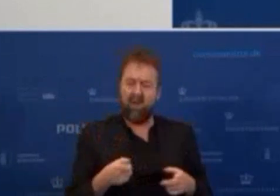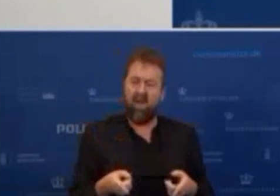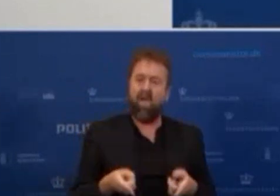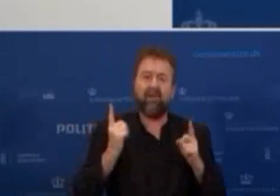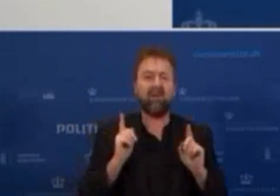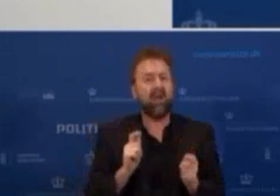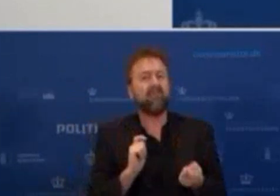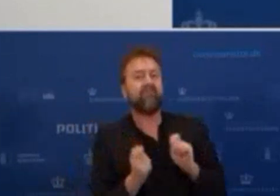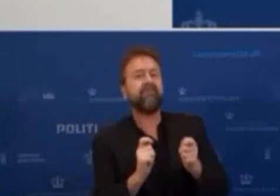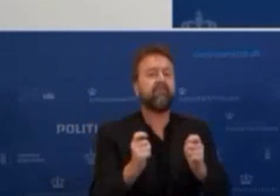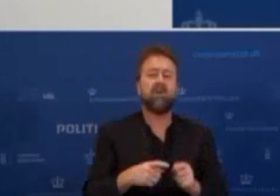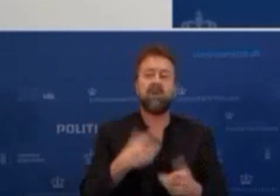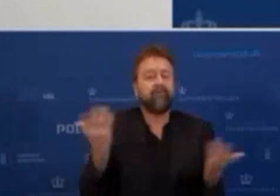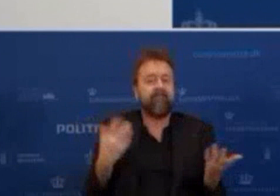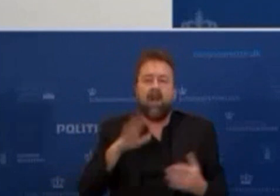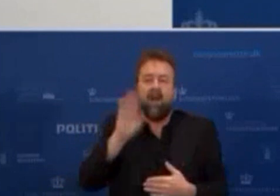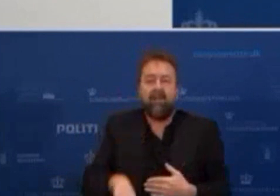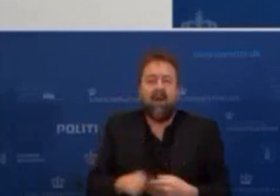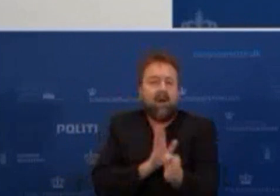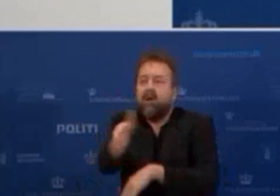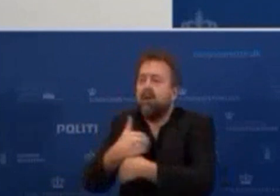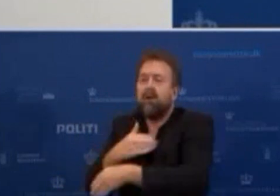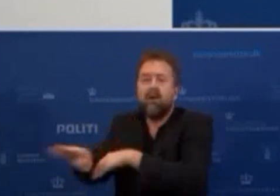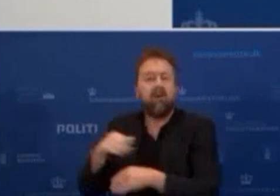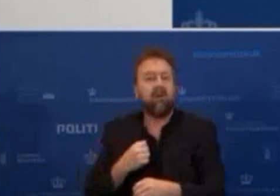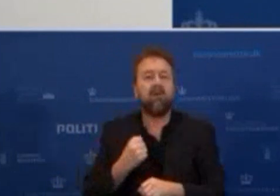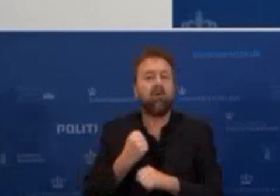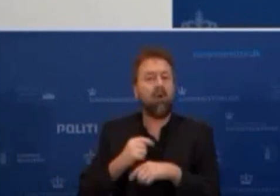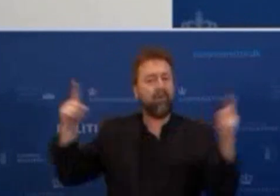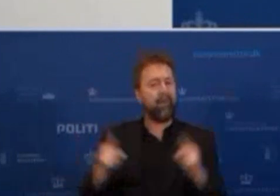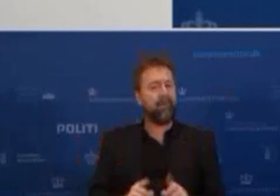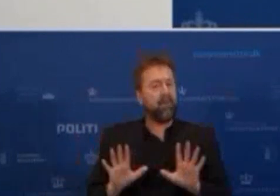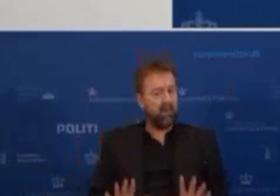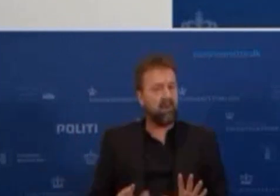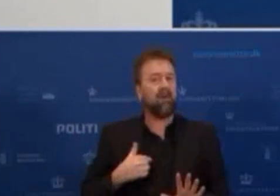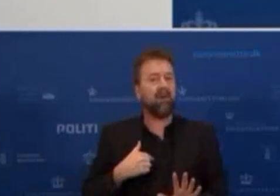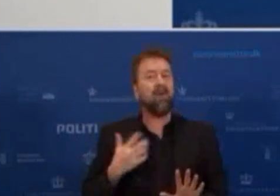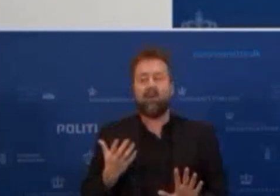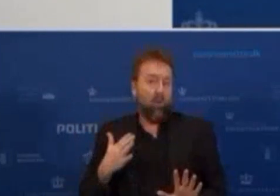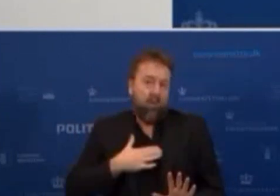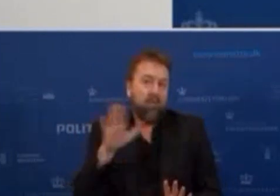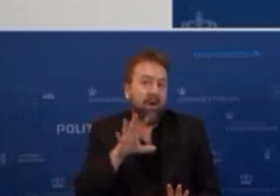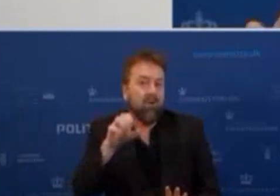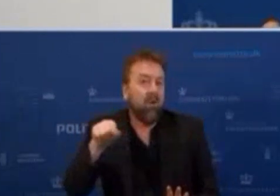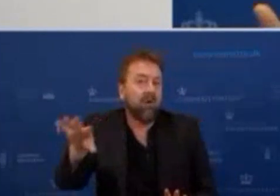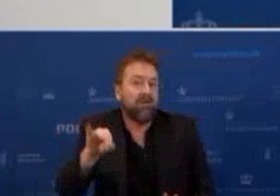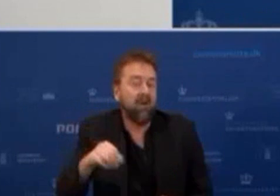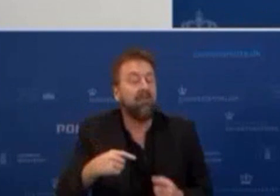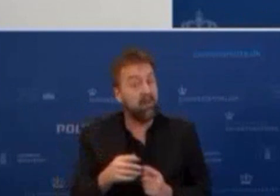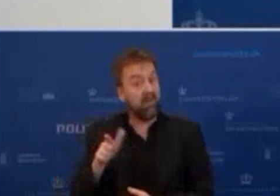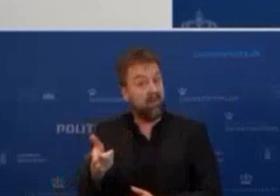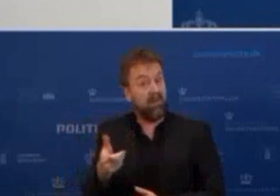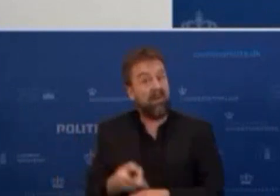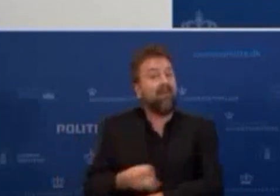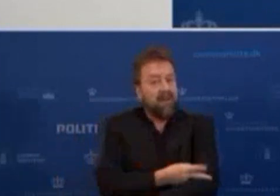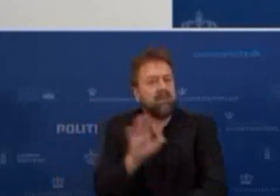dermed se færre og gøre alle de fornuftige ting. Og så håber og tror jeg ikke, vi når de tal. Men det er selvfølgelig vigtigt at sige, at det værste, der kunne ske, det er, at vi